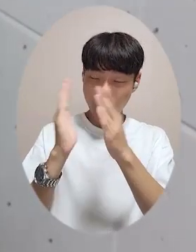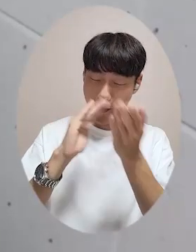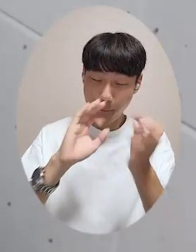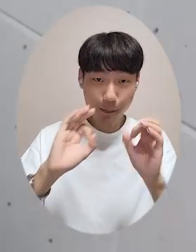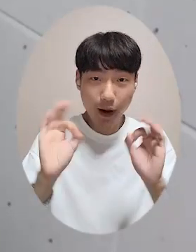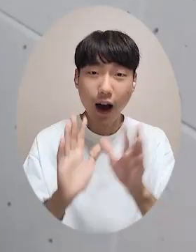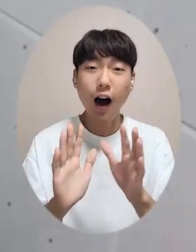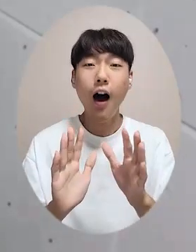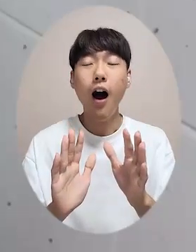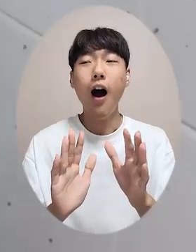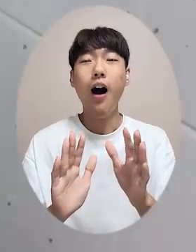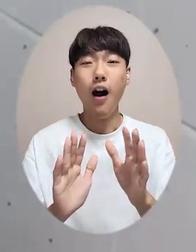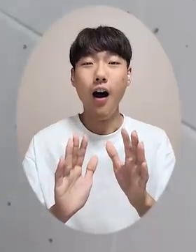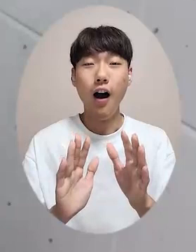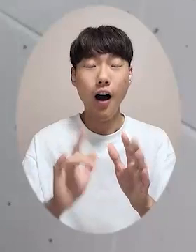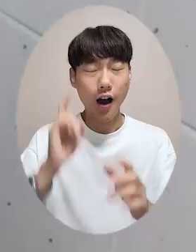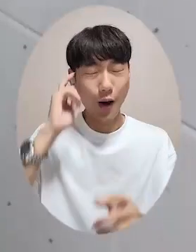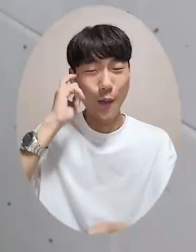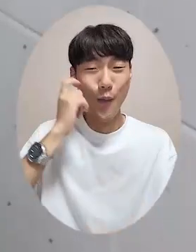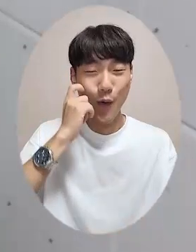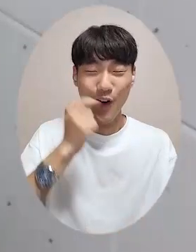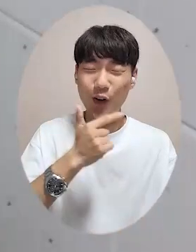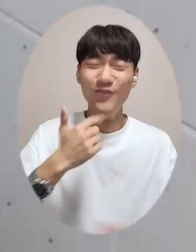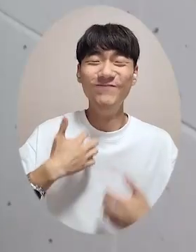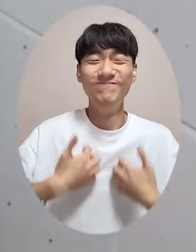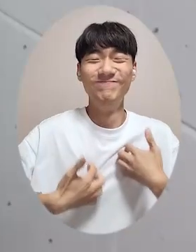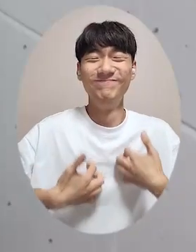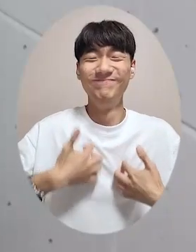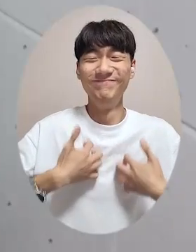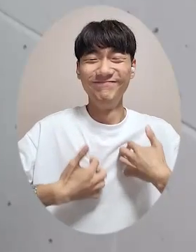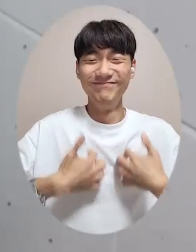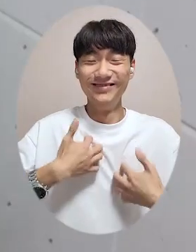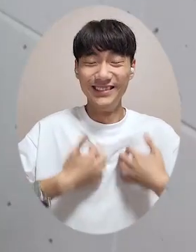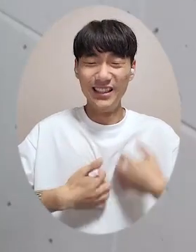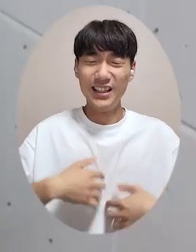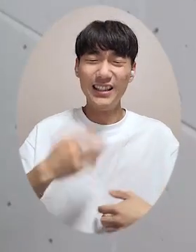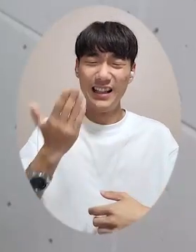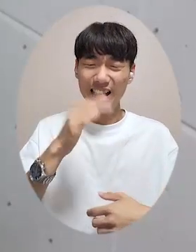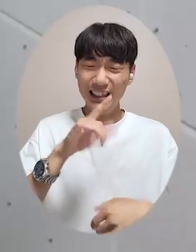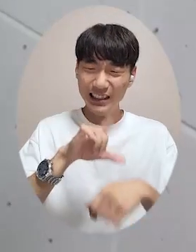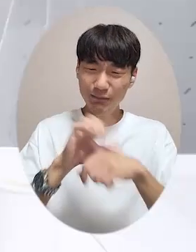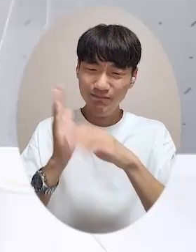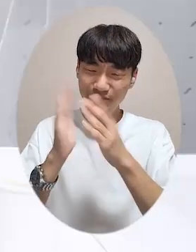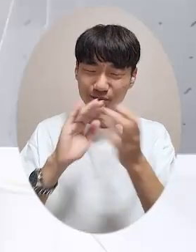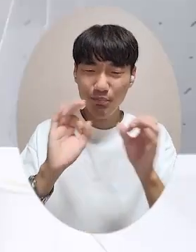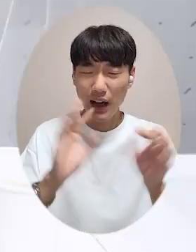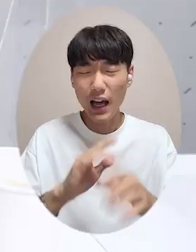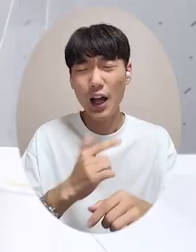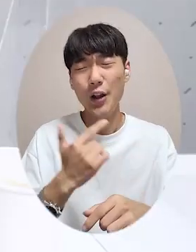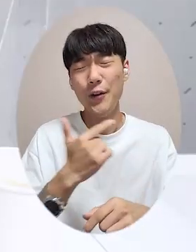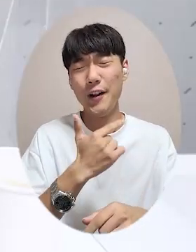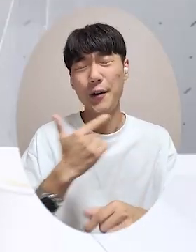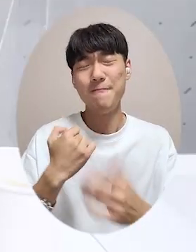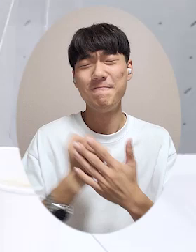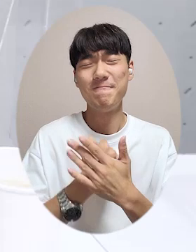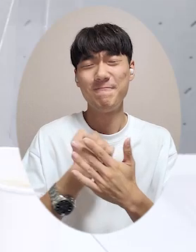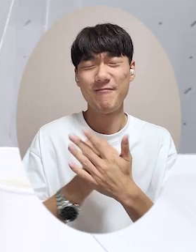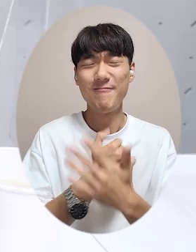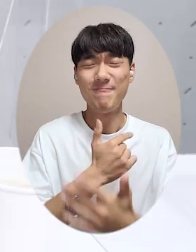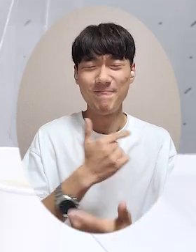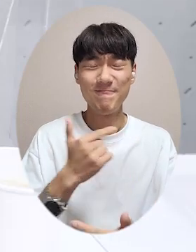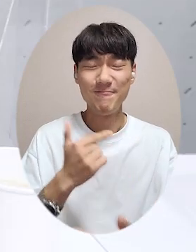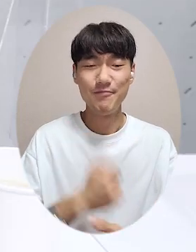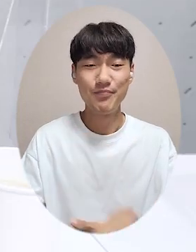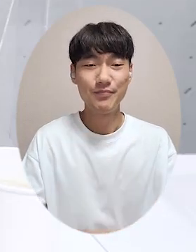줄은 생각도 못했습니다. 아, 그렇죠. 너무 재밌고 네, 재밌는데 시간이 너무 빨리 가서 너무 아쉽습니다. 아, 네, 좋습니다. 네. 오늘